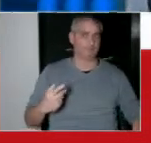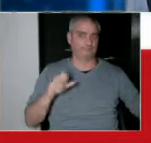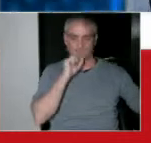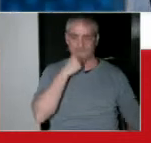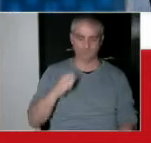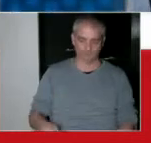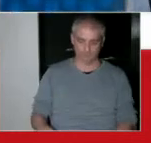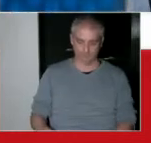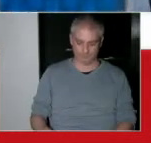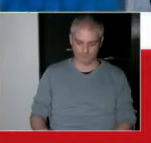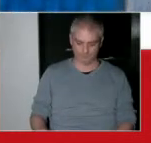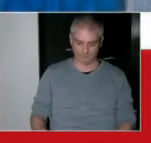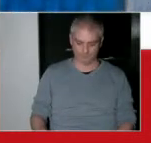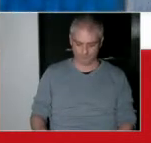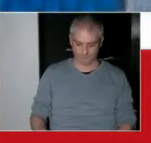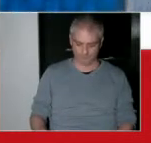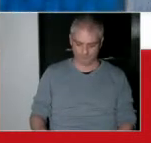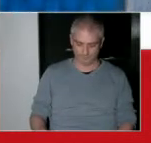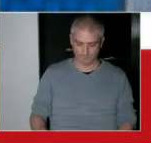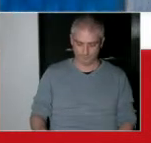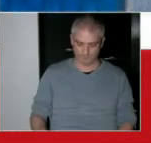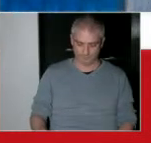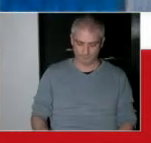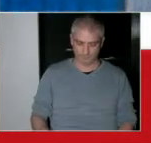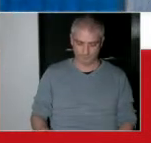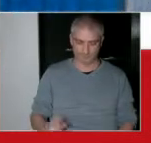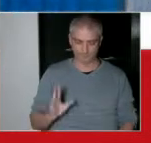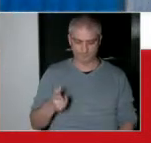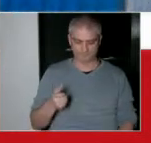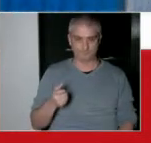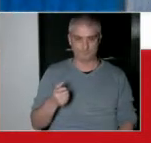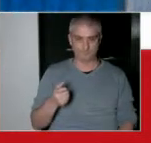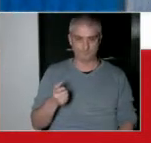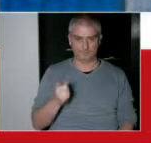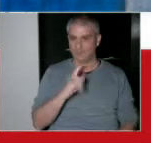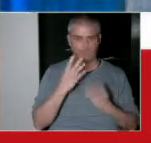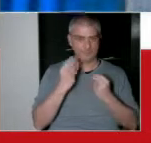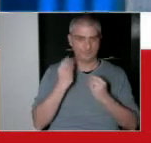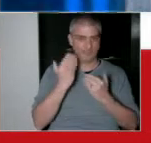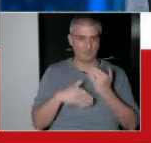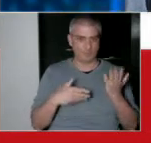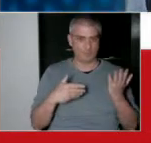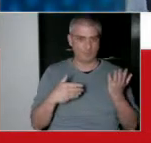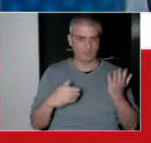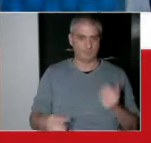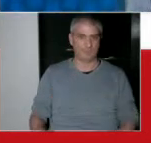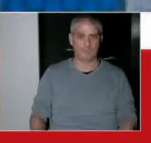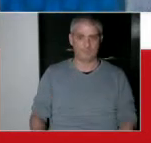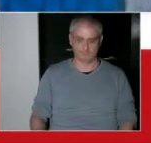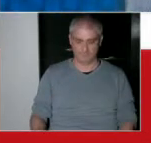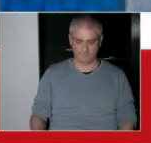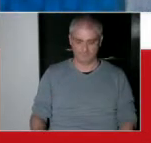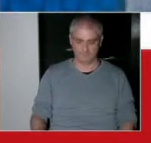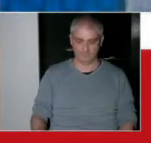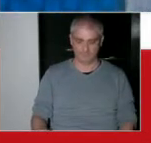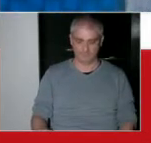אני מנסה לחשוב, אני רץ אחורה לאנשים שהחזיקו בידיהם את ביתר ירושלים, לא רבים גמרו טוב. אתה